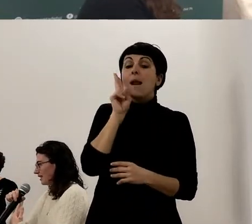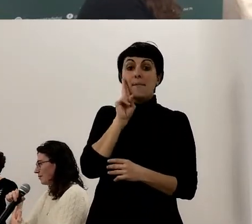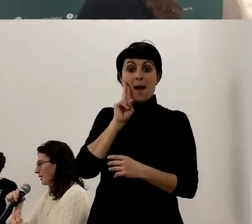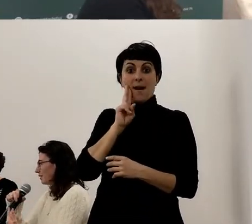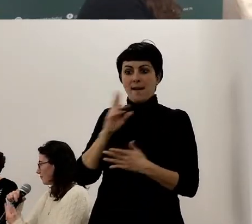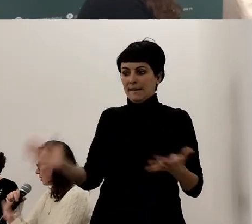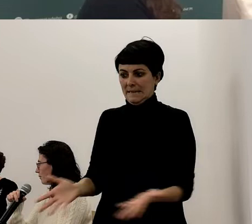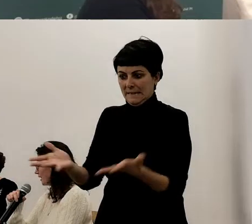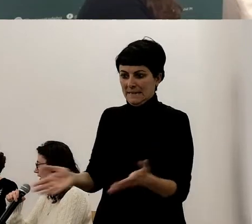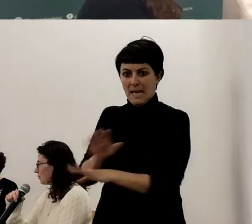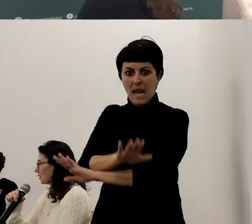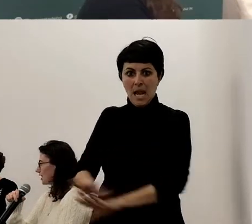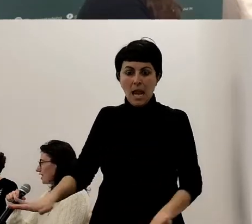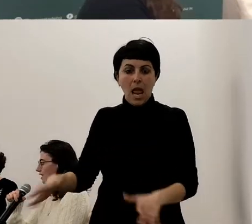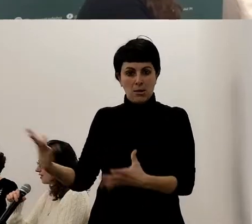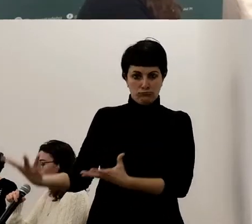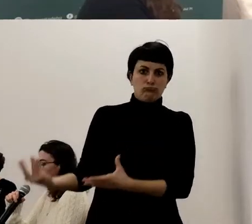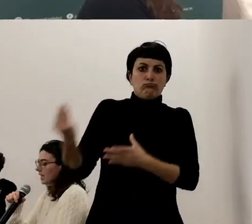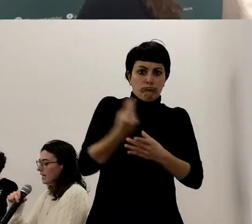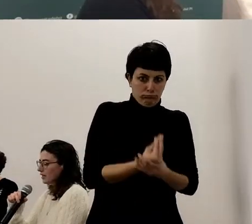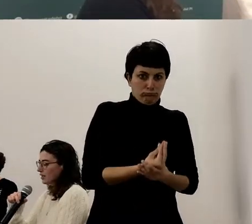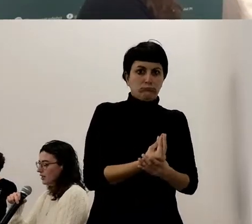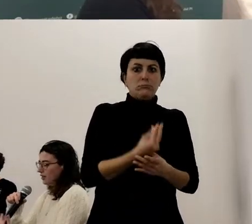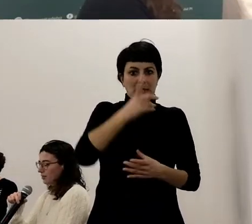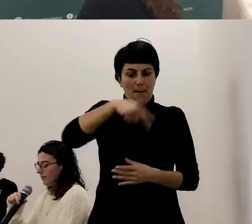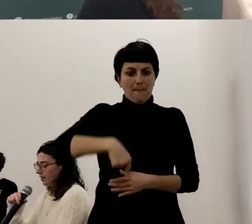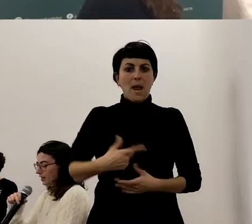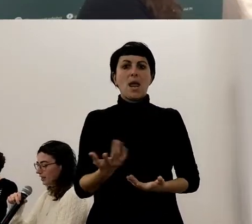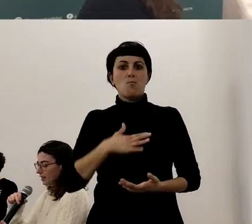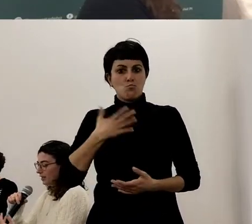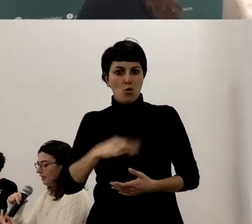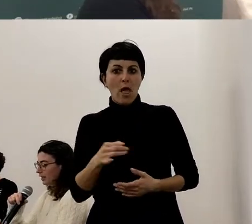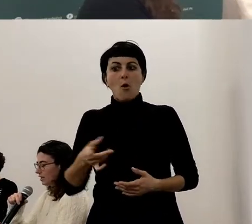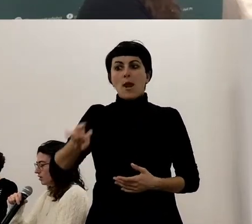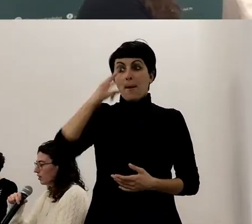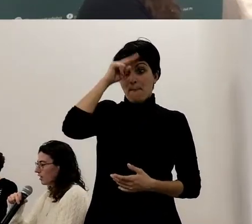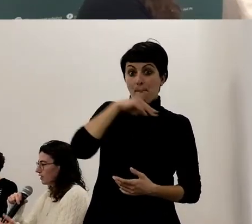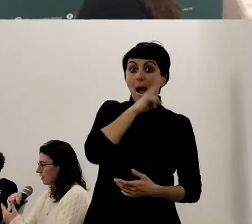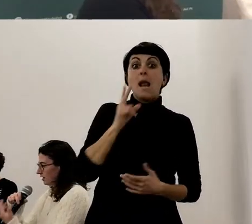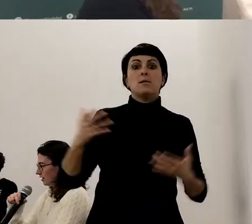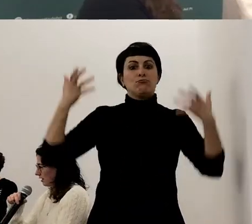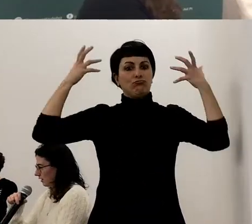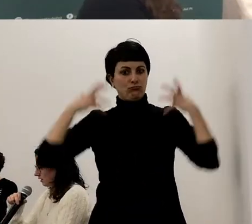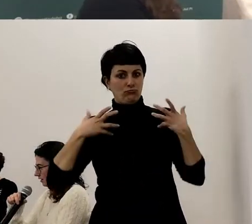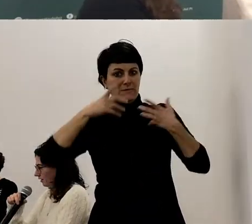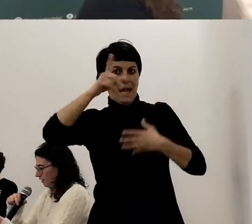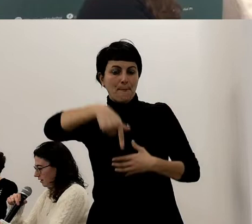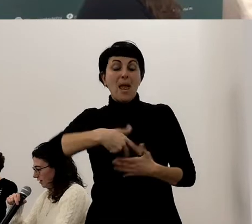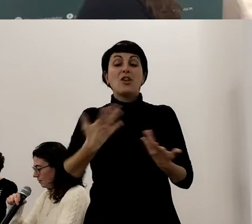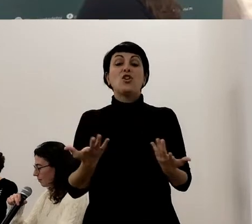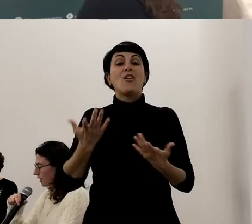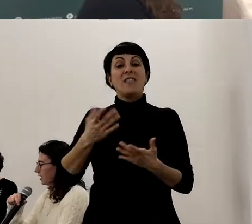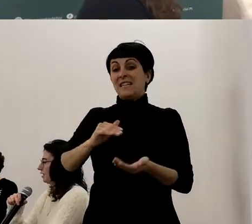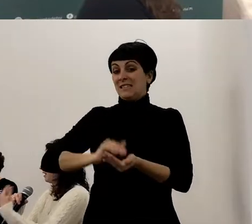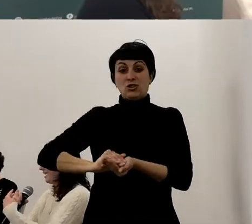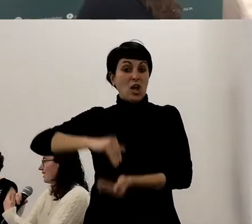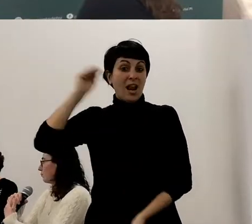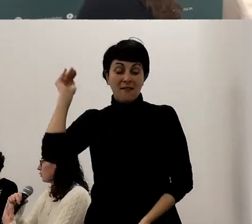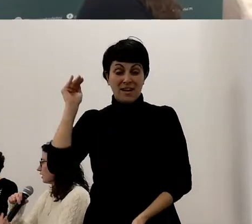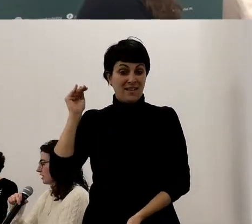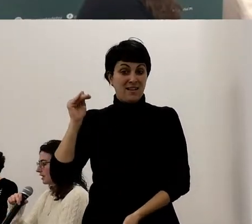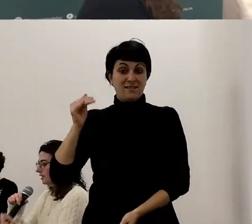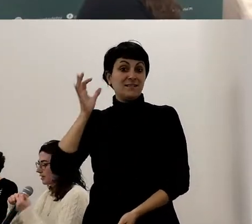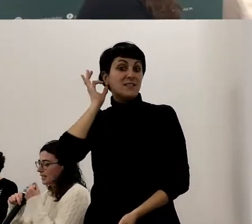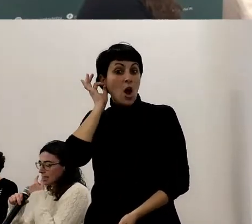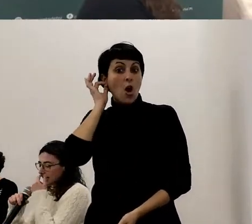però vosaltres també podeu venir i portar gegant, no? Aleshores, això també ha fet que les dones, des de sempre,